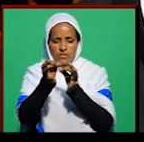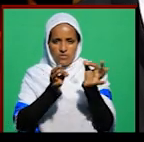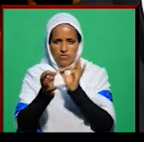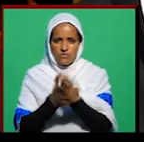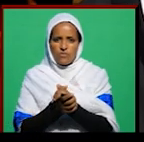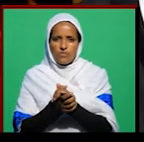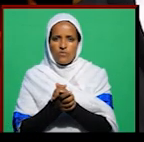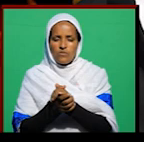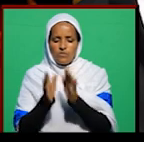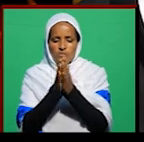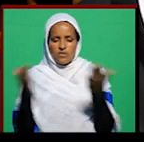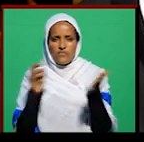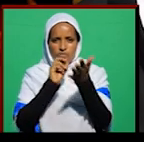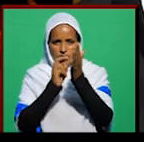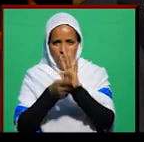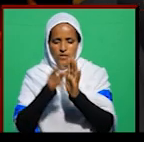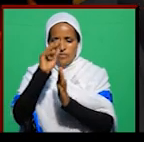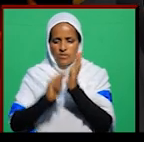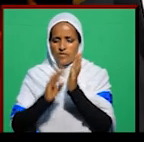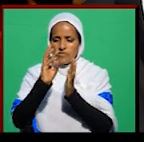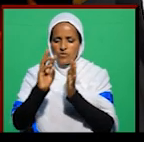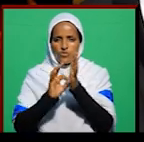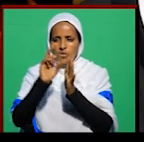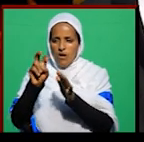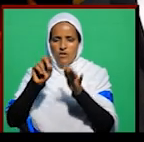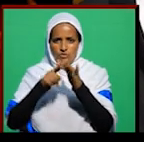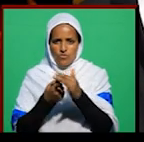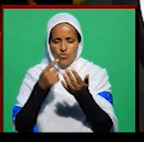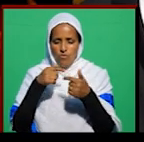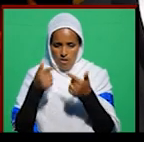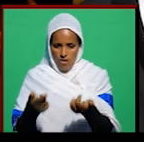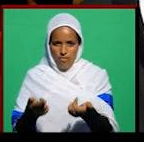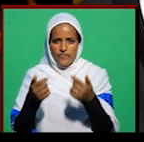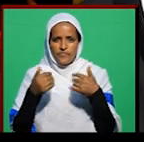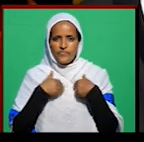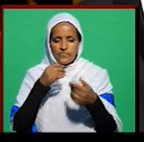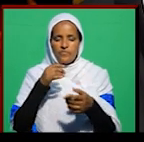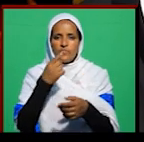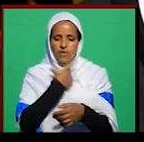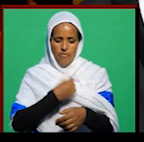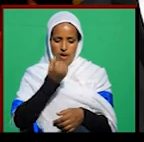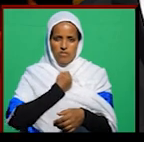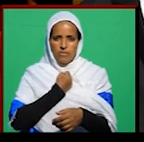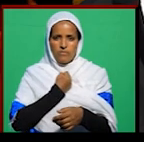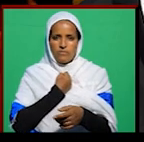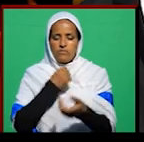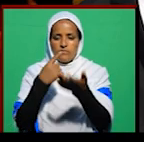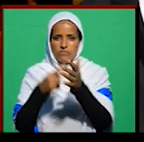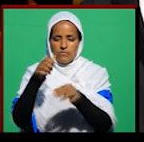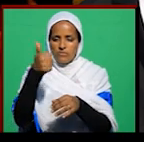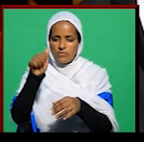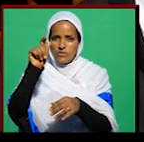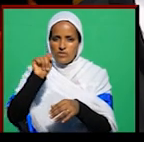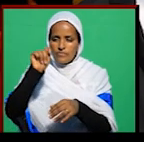ምን ብሎ ገለጸው? በመጽሐፈ ምሳሌ ምዕራፍ 6 ከቁጥር 20 ጀምሮ ባለው ወከመ ማይተብ ጽሮ በመዝራእትከ